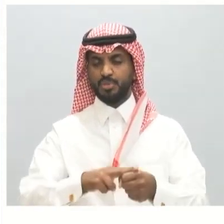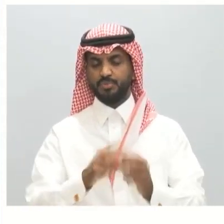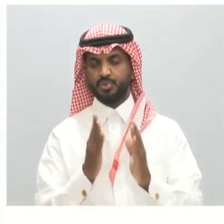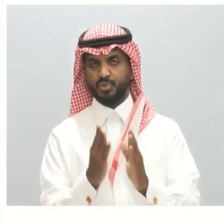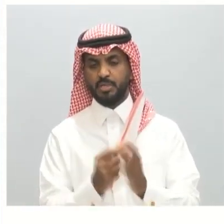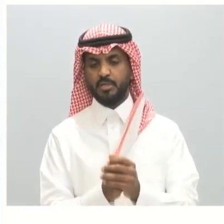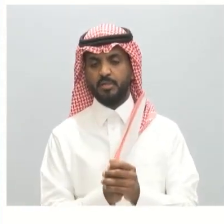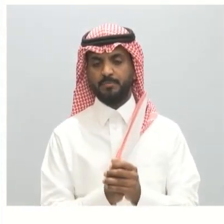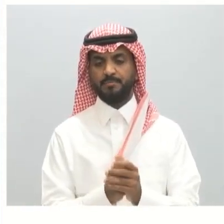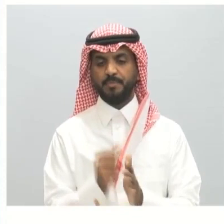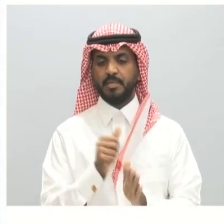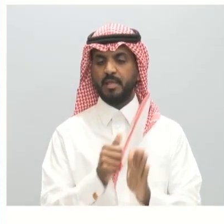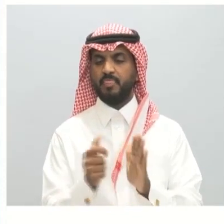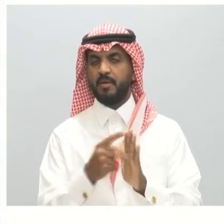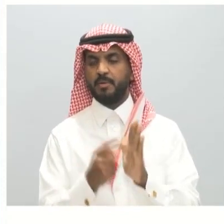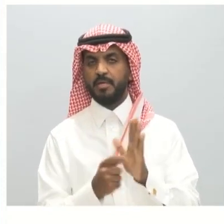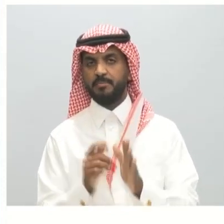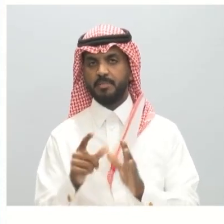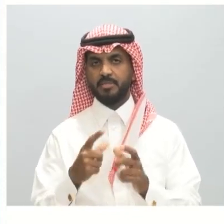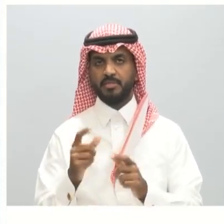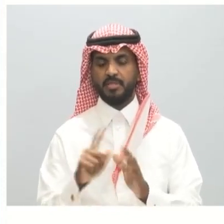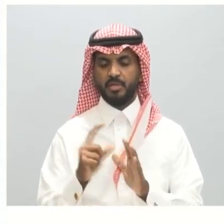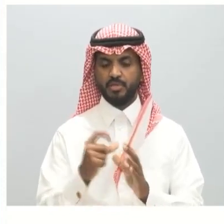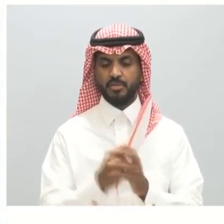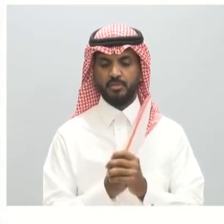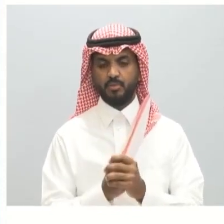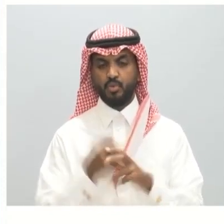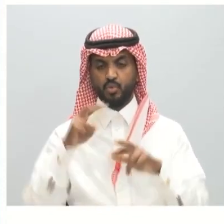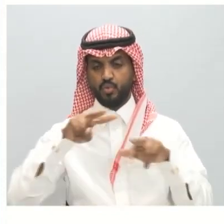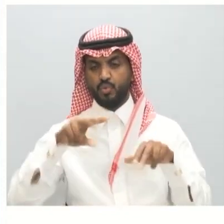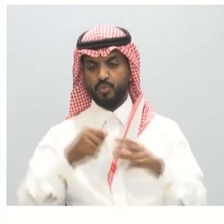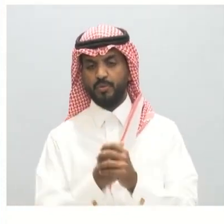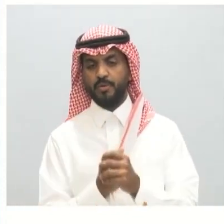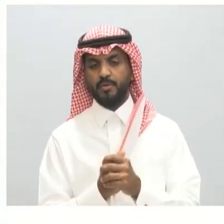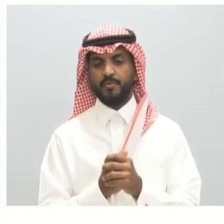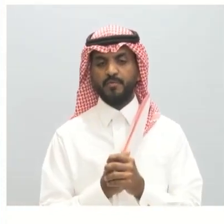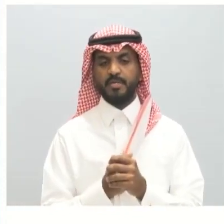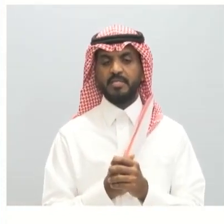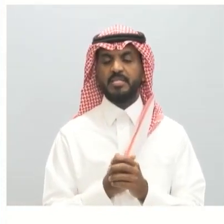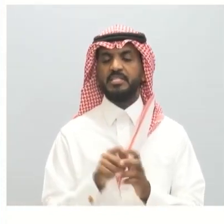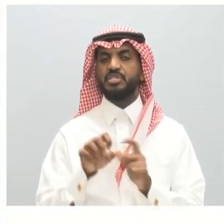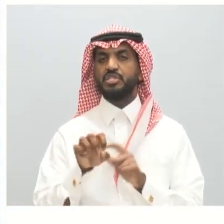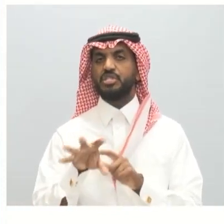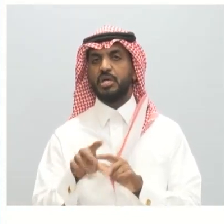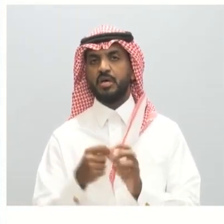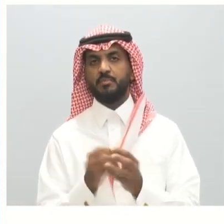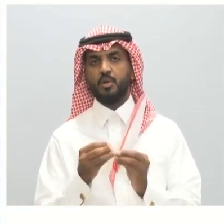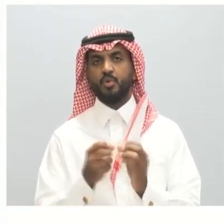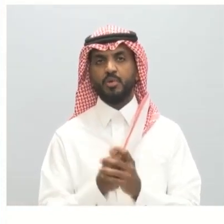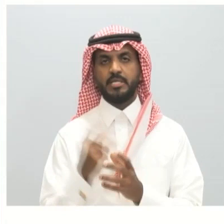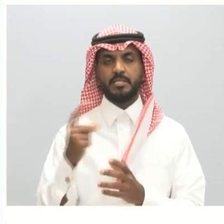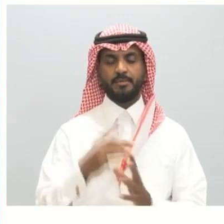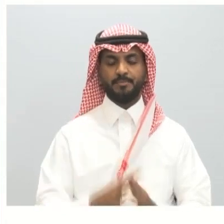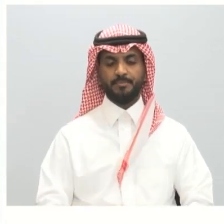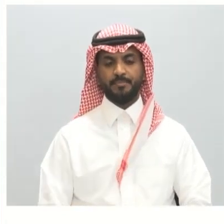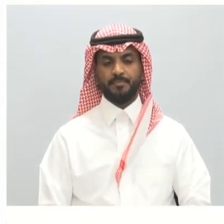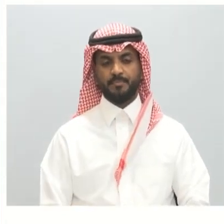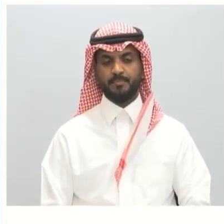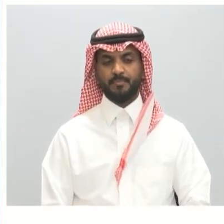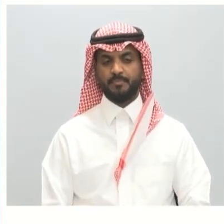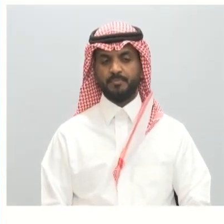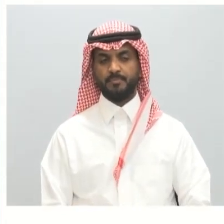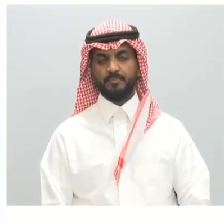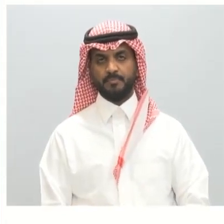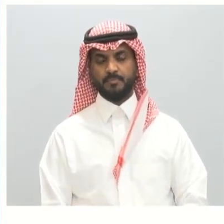دوران القياده بالدرجات يمكننا العثور عليها في فئه لبنات الاستشعار باللون الازرق الفاتح في قسم